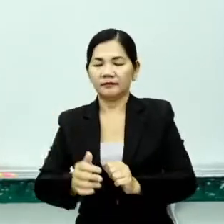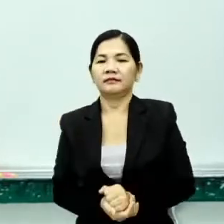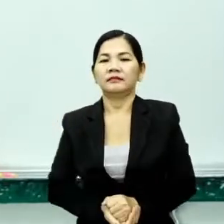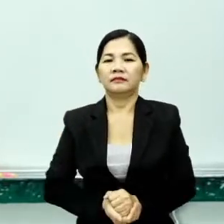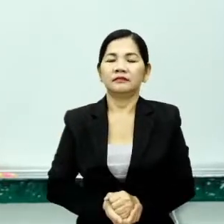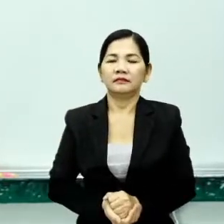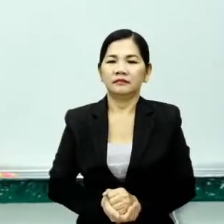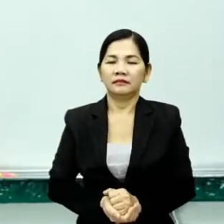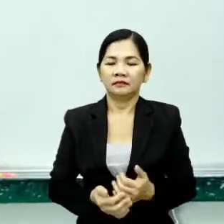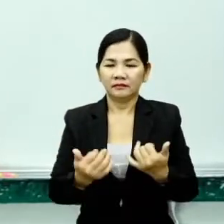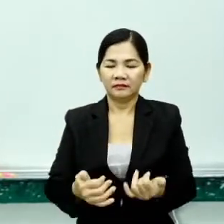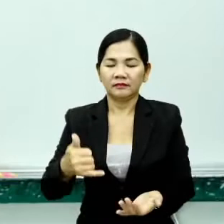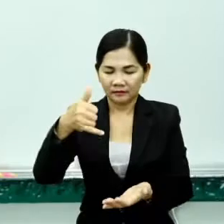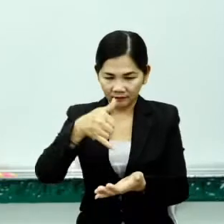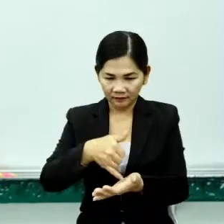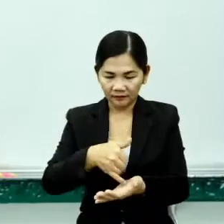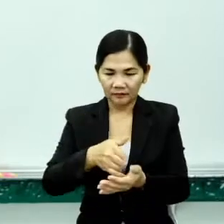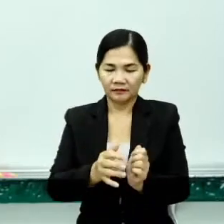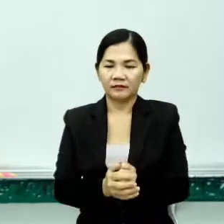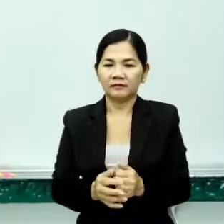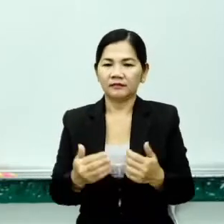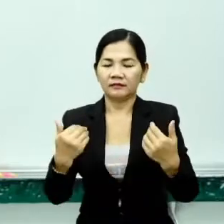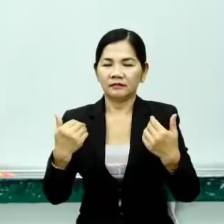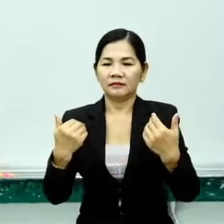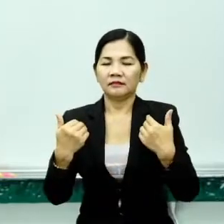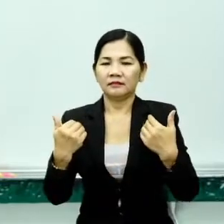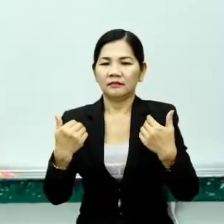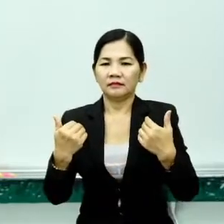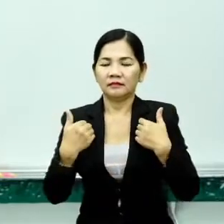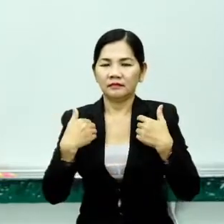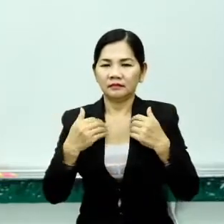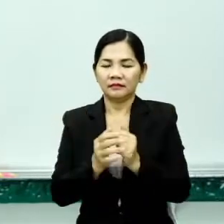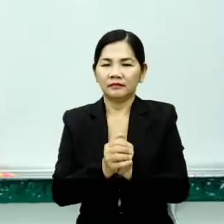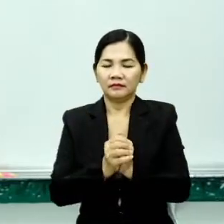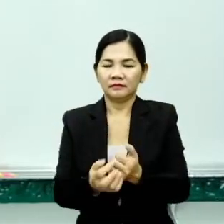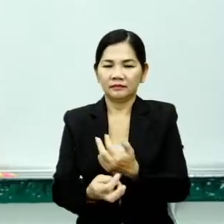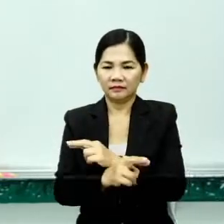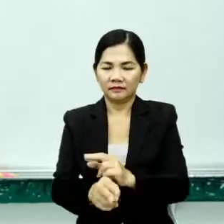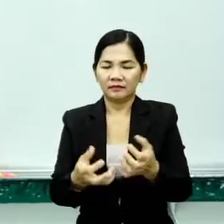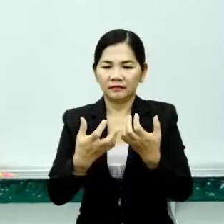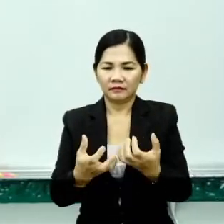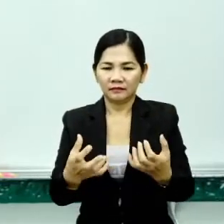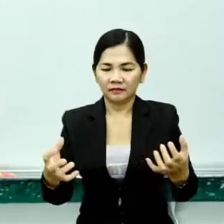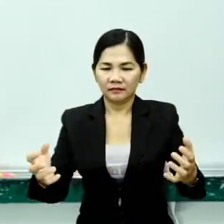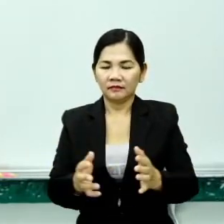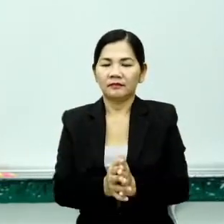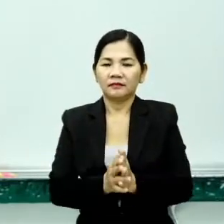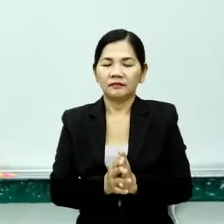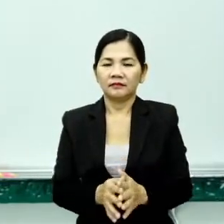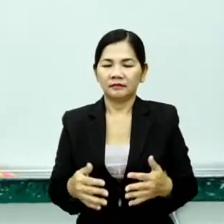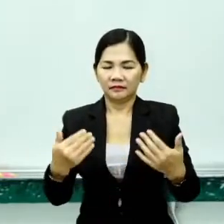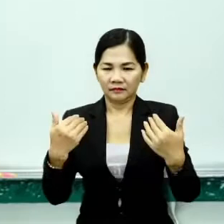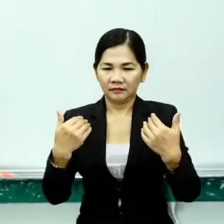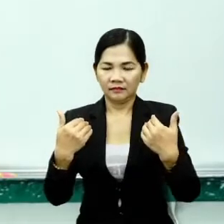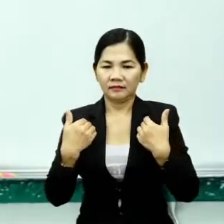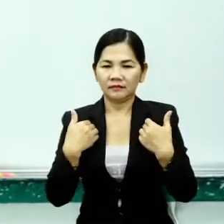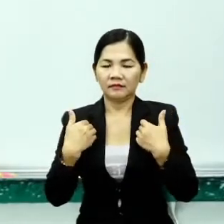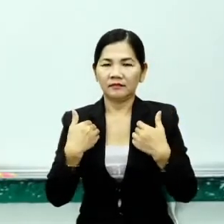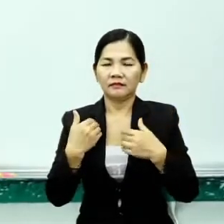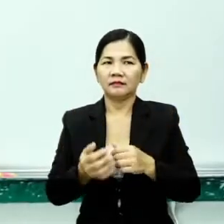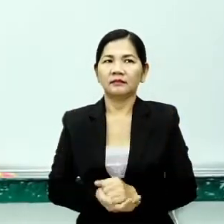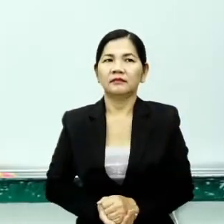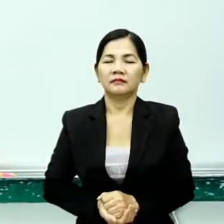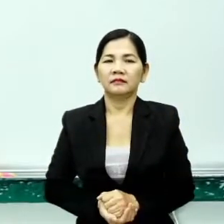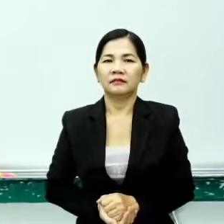COVID-19 chà hai thằng đi phòng đá chà con tặng ăn khné chà con tự tìm xong phải rẻ đại miền đối chia